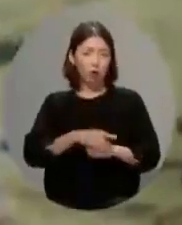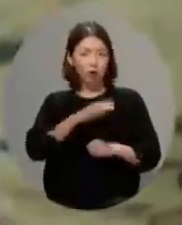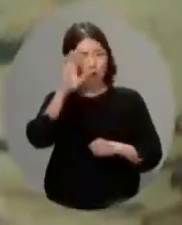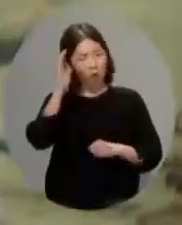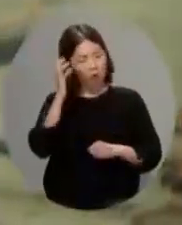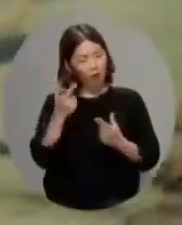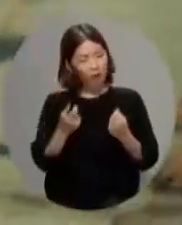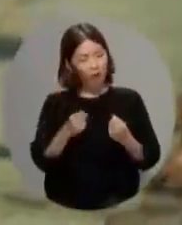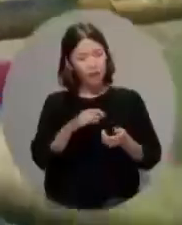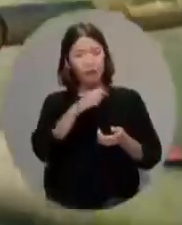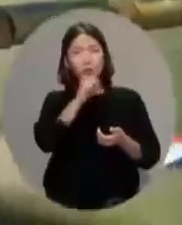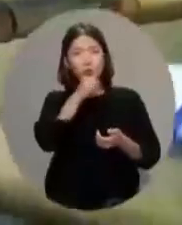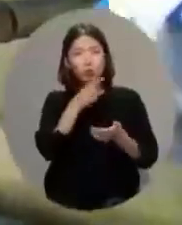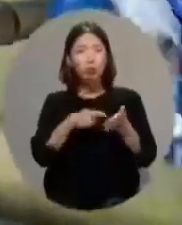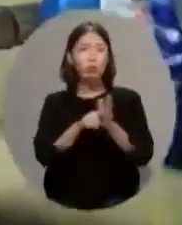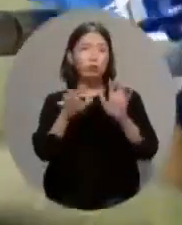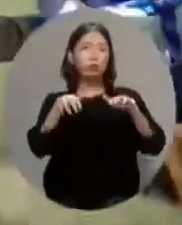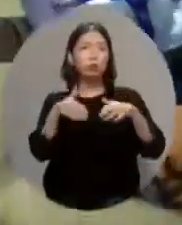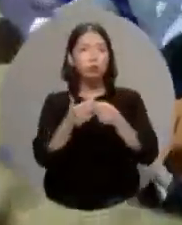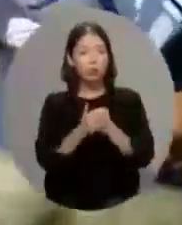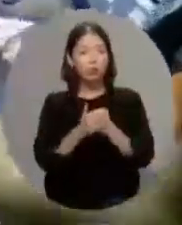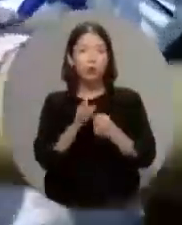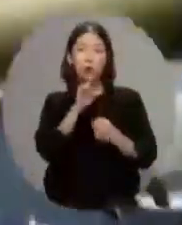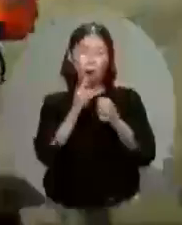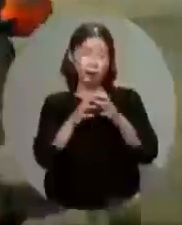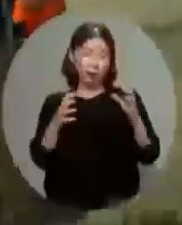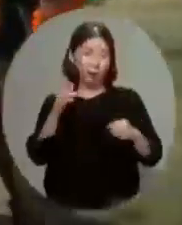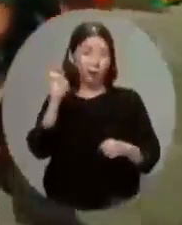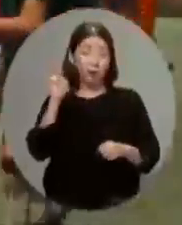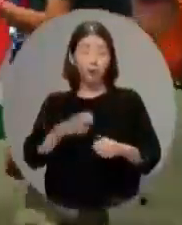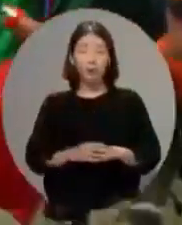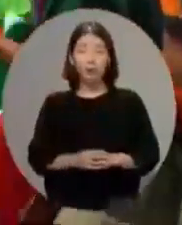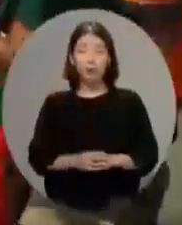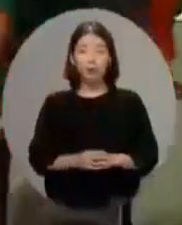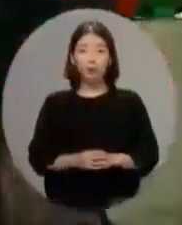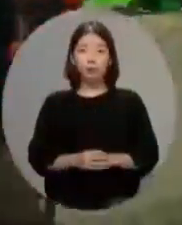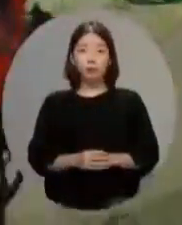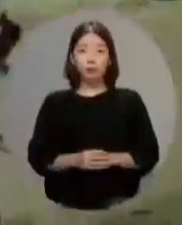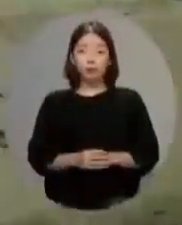아이들을 실적의 희생양으로 삼았다는 지적을 피하기 어려워 보입니다. MBC 뉴스 박혜진입니다.